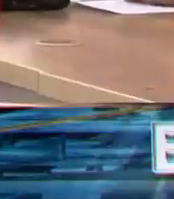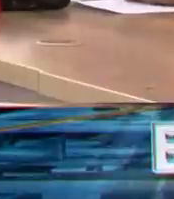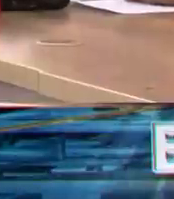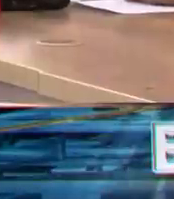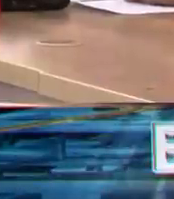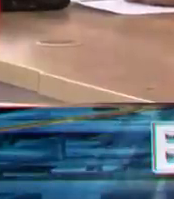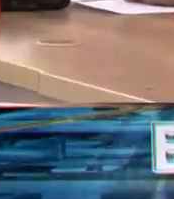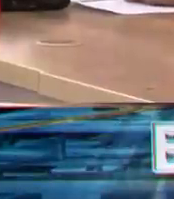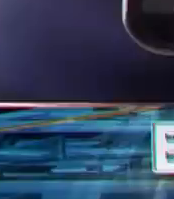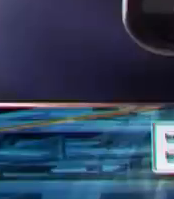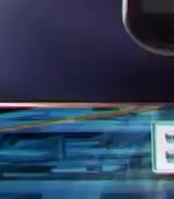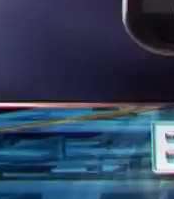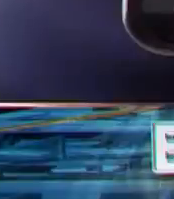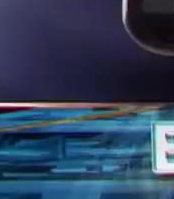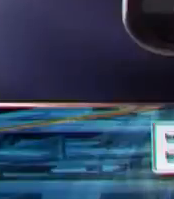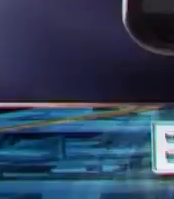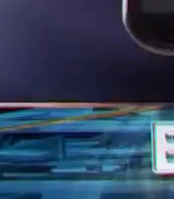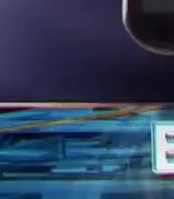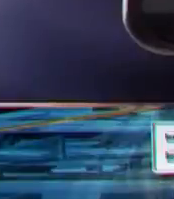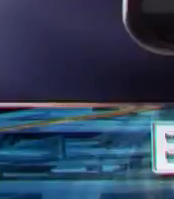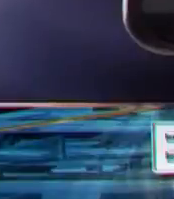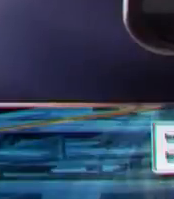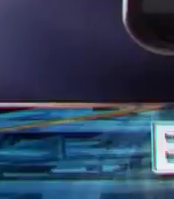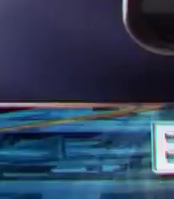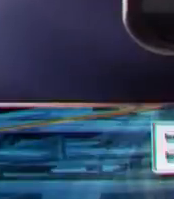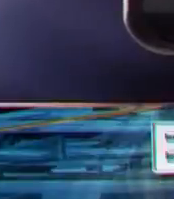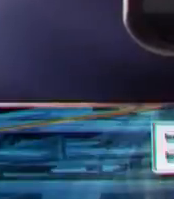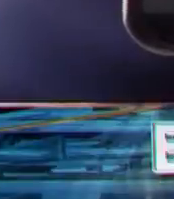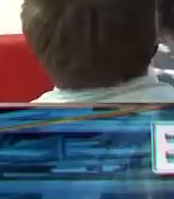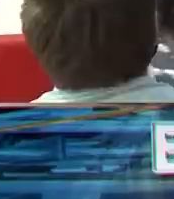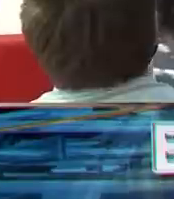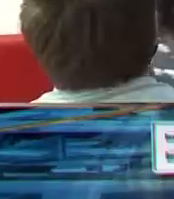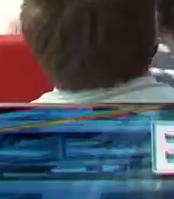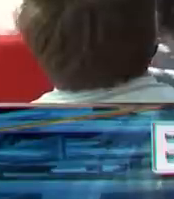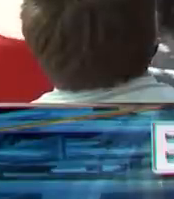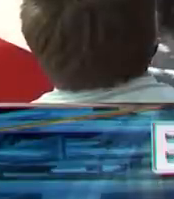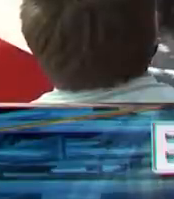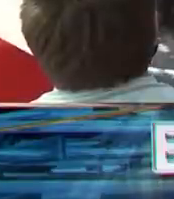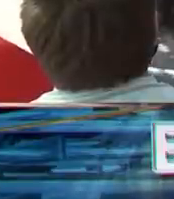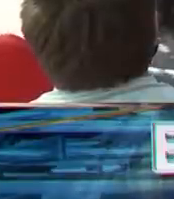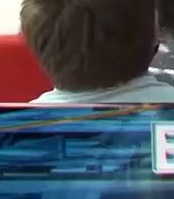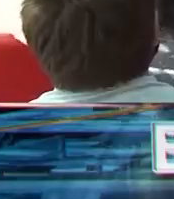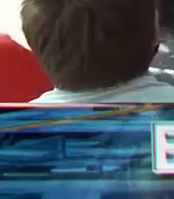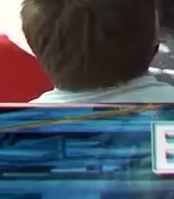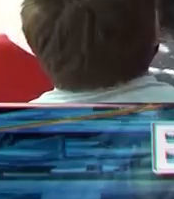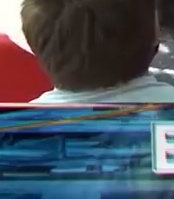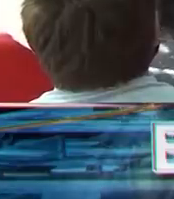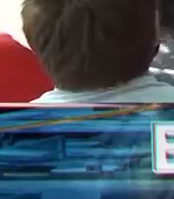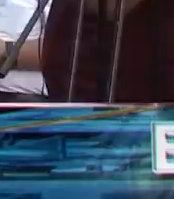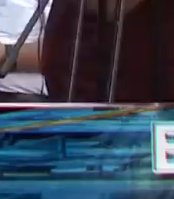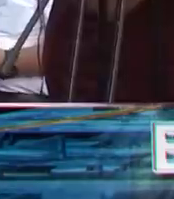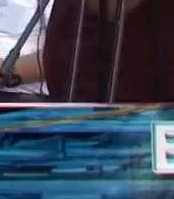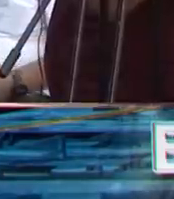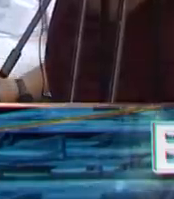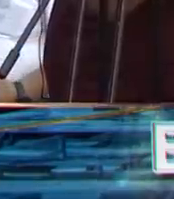Алматы облысы карантин режимінде өмір сүріп жатқан аймақтың бірі. Халықта шектеулерге байланысты сұрақ көп. Осыған байланысты